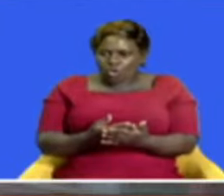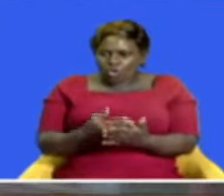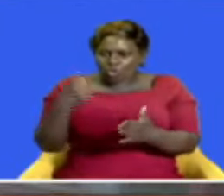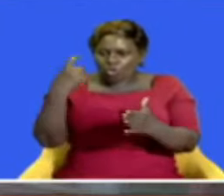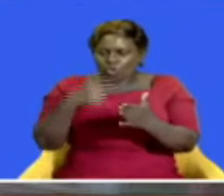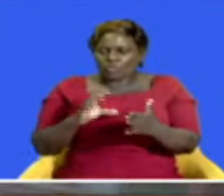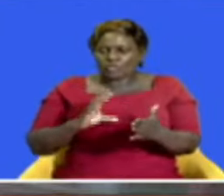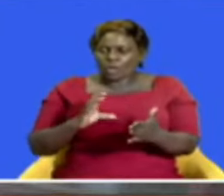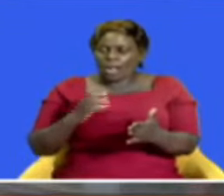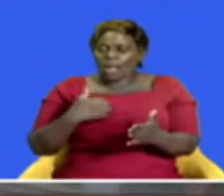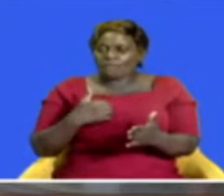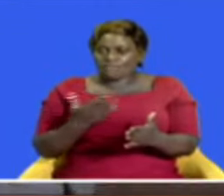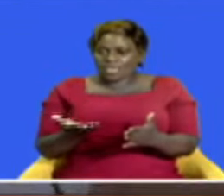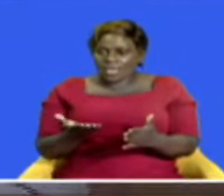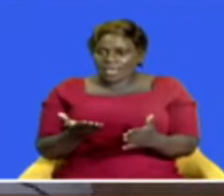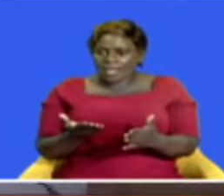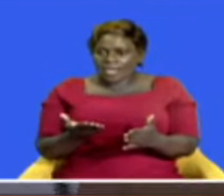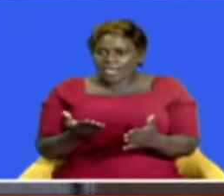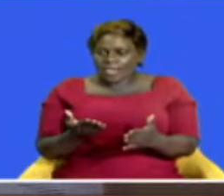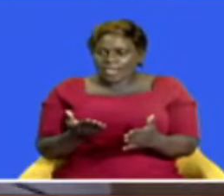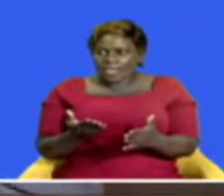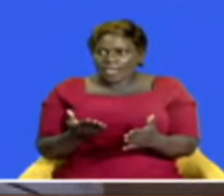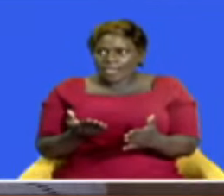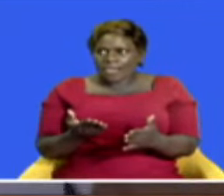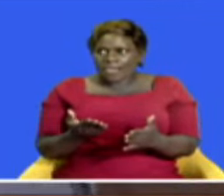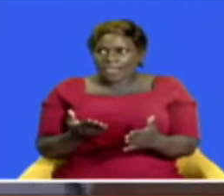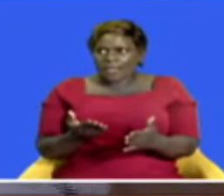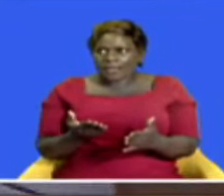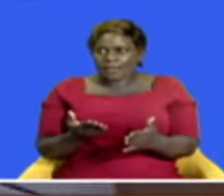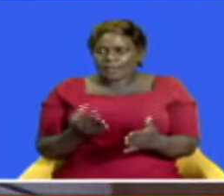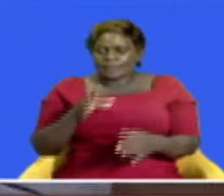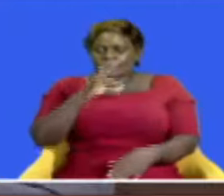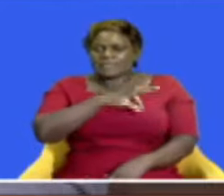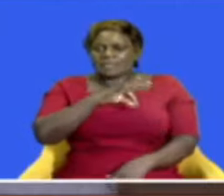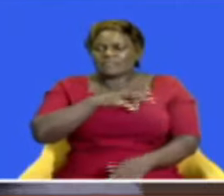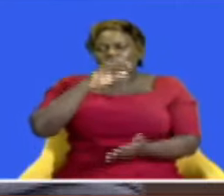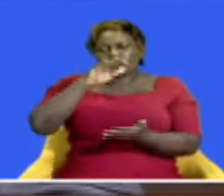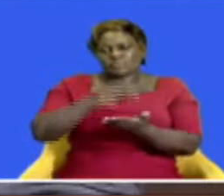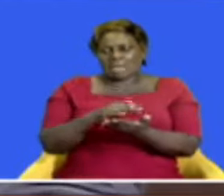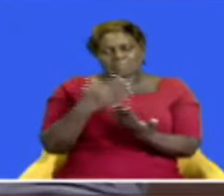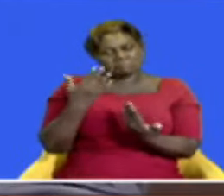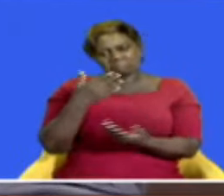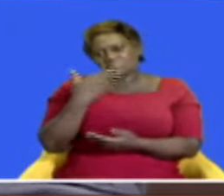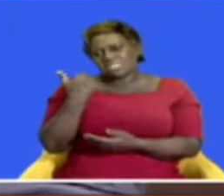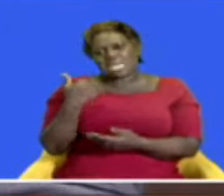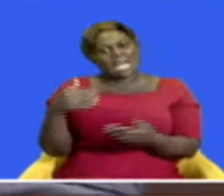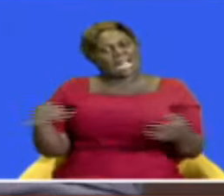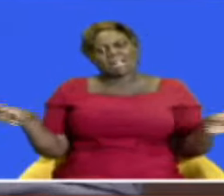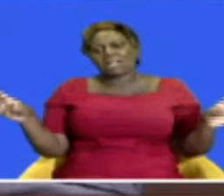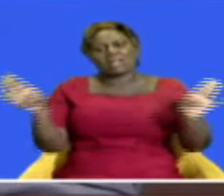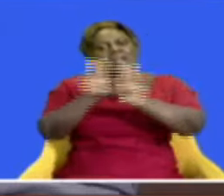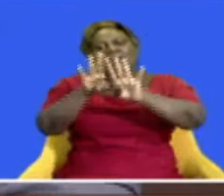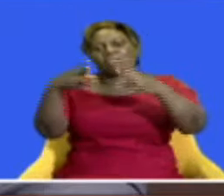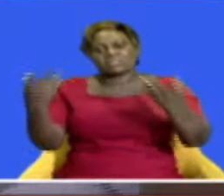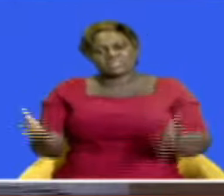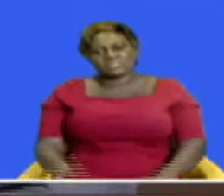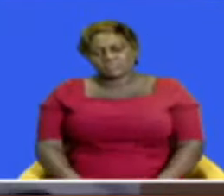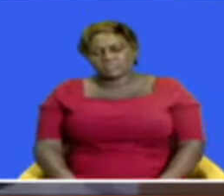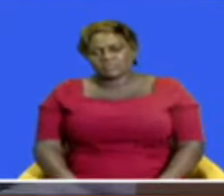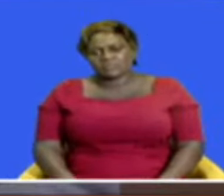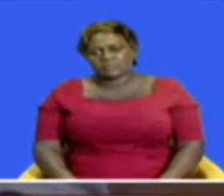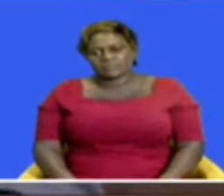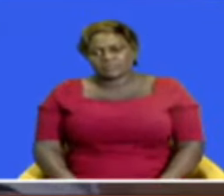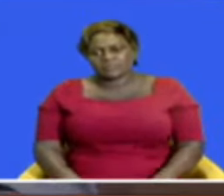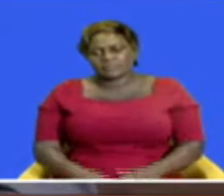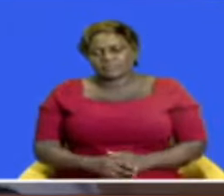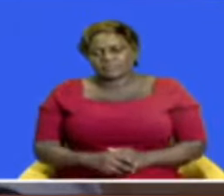sababu watumizi wa huo mfumo wamepungua, mapato yamepungua, wataona basi hamna faida na hii kazi, hata